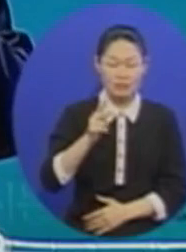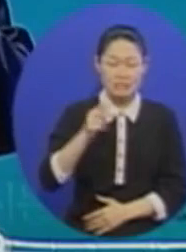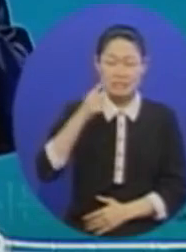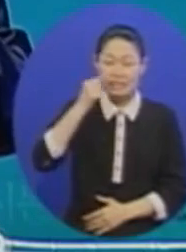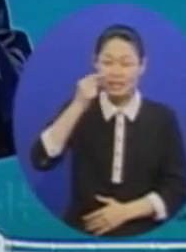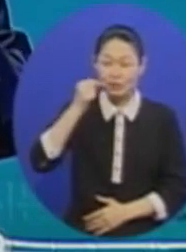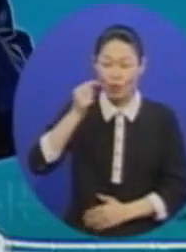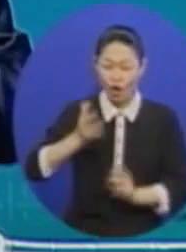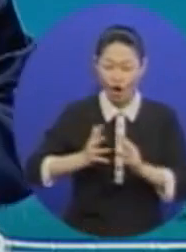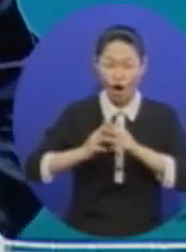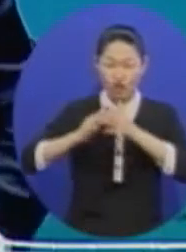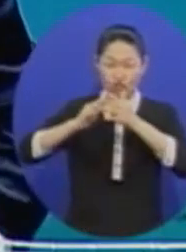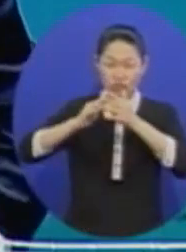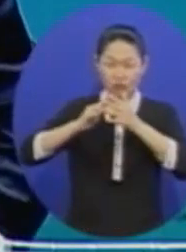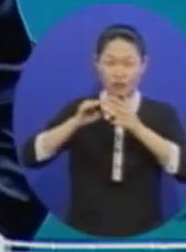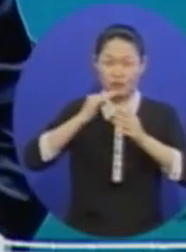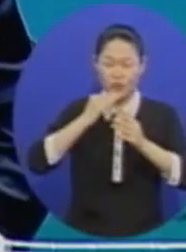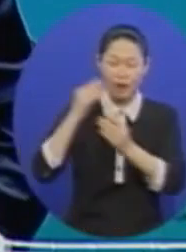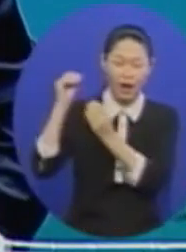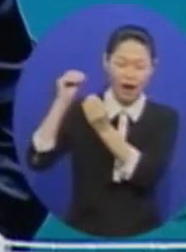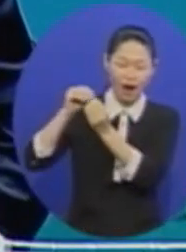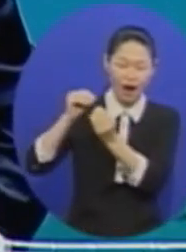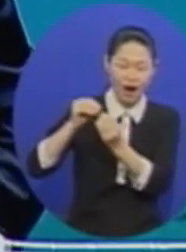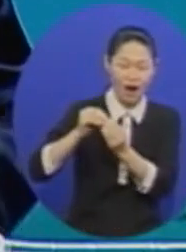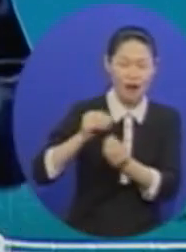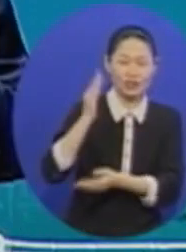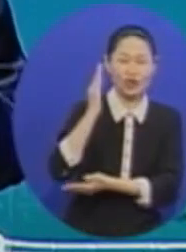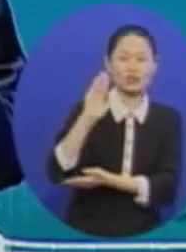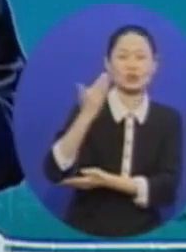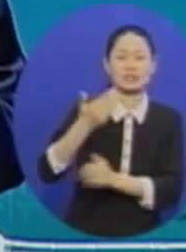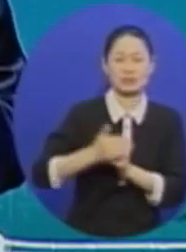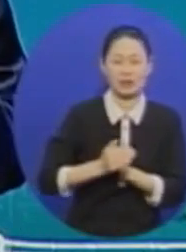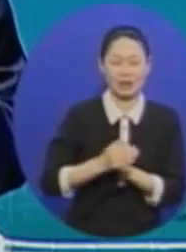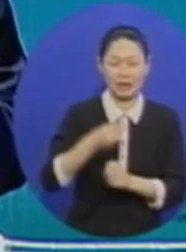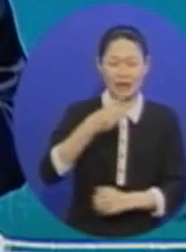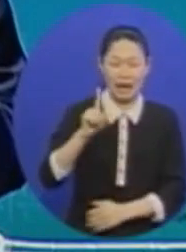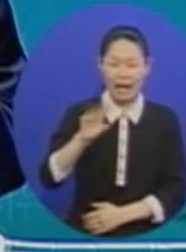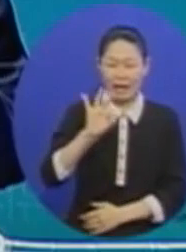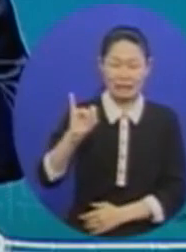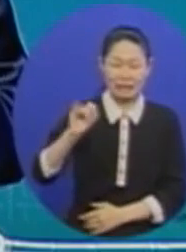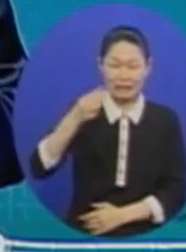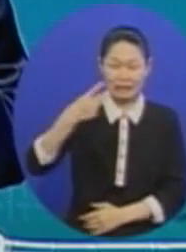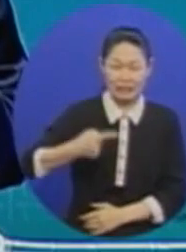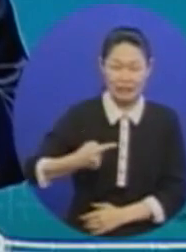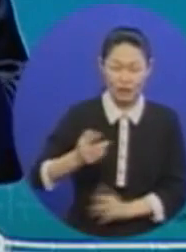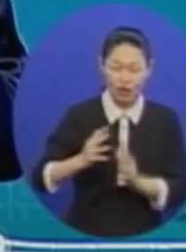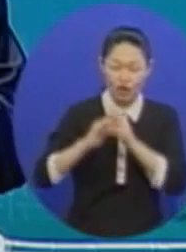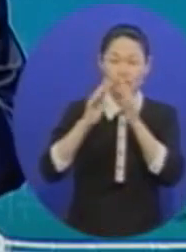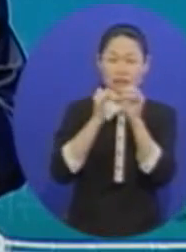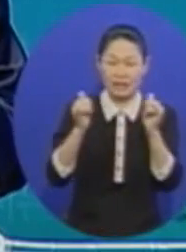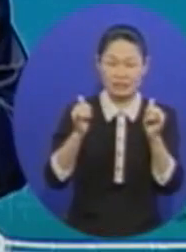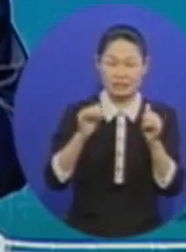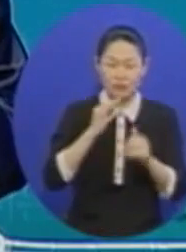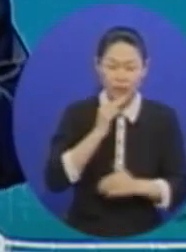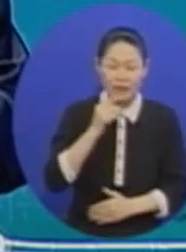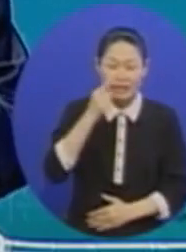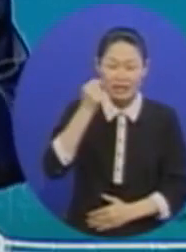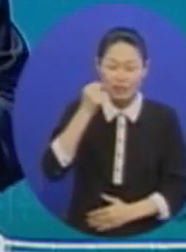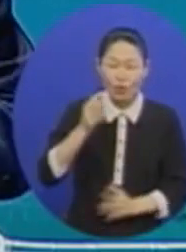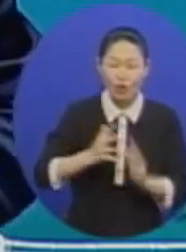일본의 건축에 있어서 전설이 됐어요 이 라이트라는 건축가는 일본 건축계 신화처럼